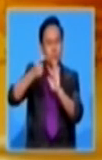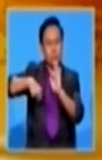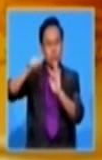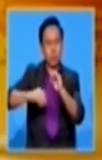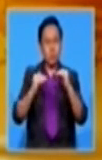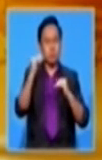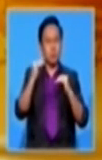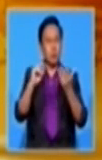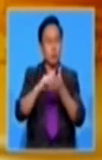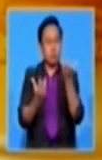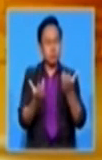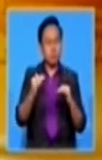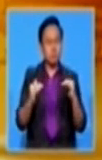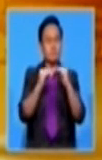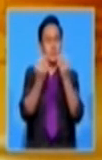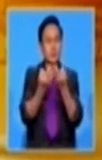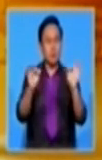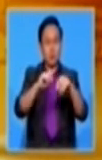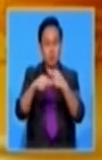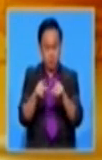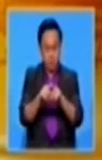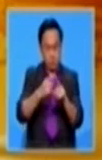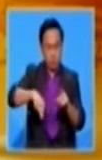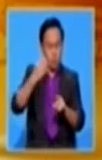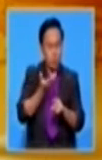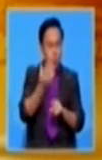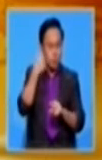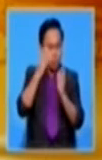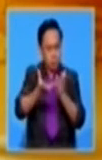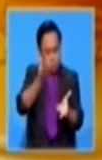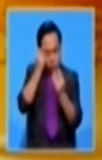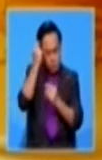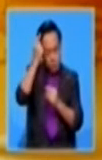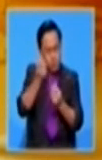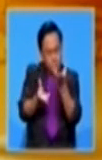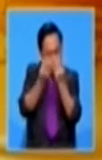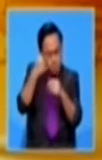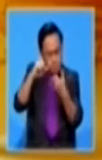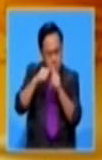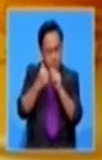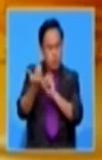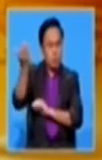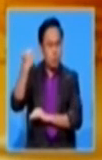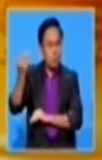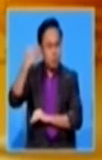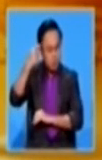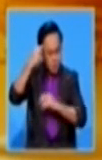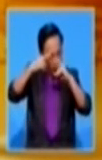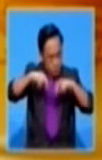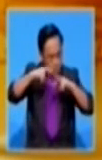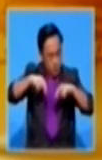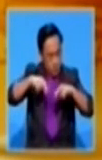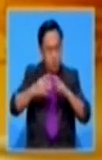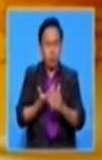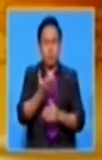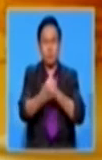นตรีครับกล่าวผ่านรายการคืนความสุขให้คนในชาติครับทางสถานีโทรทัศน์รวมการเฉพาะกิจแห่งประเทศไทยว่าปีใหม่นี้นะครับขอให้ประช